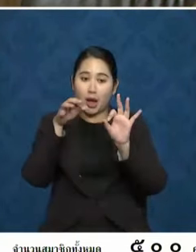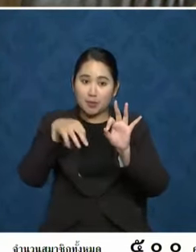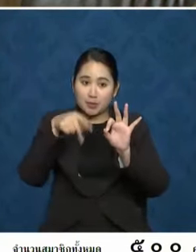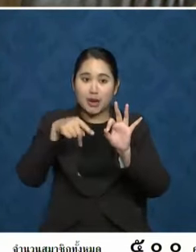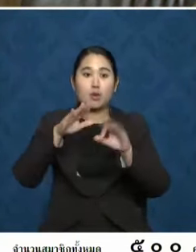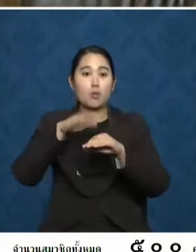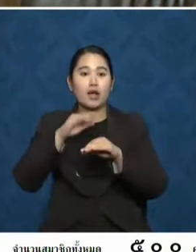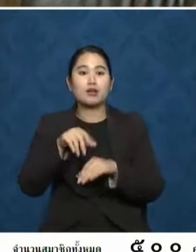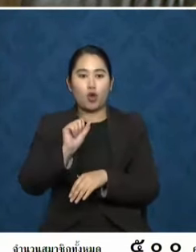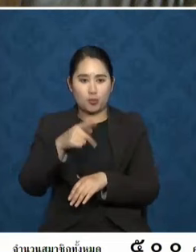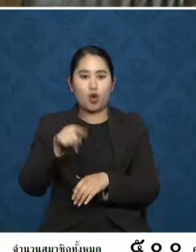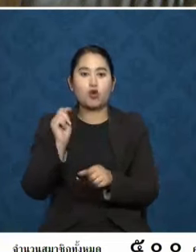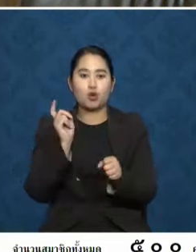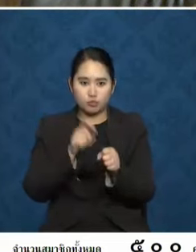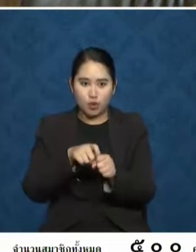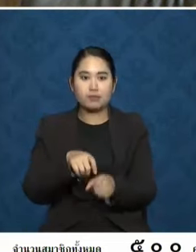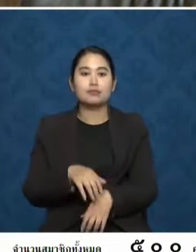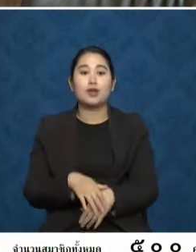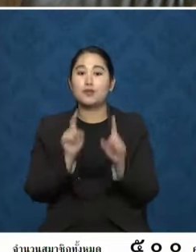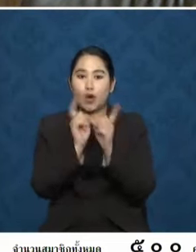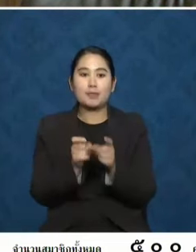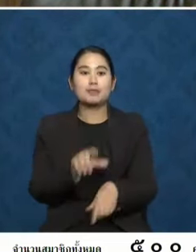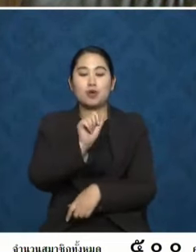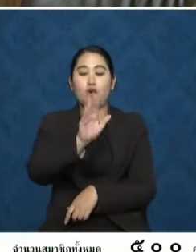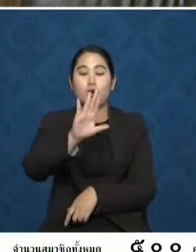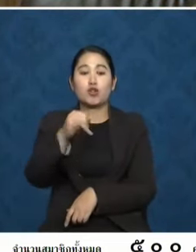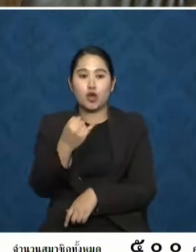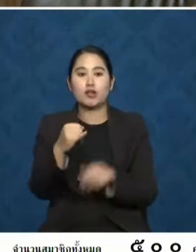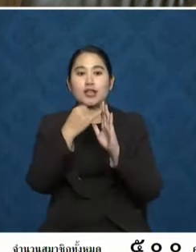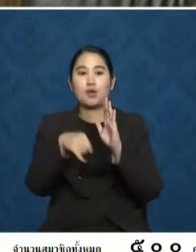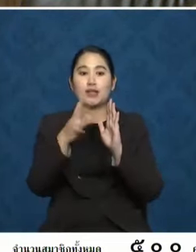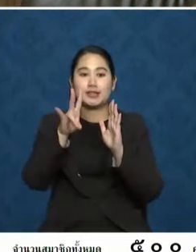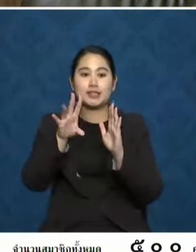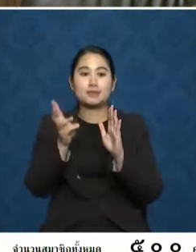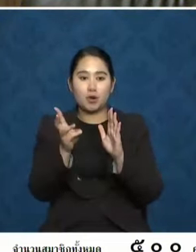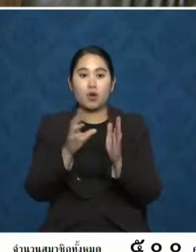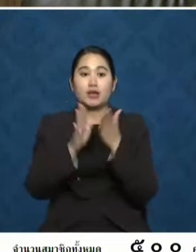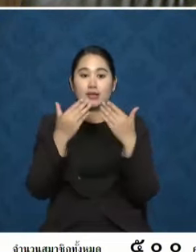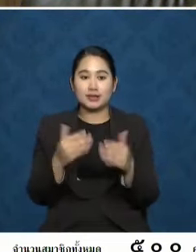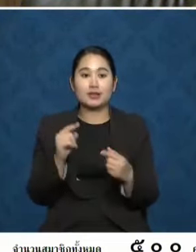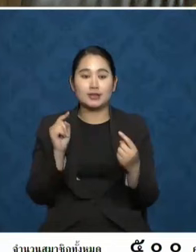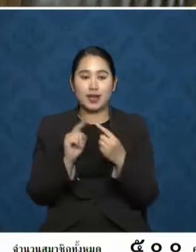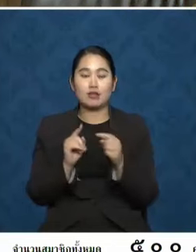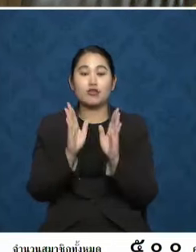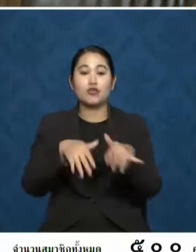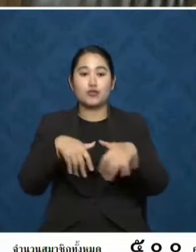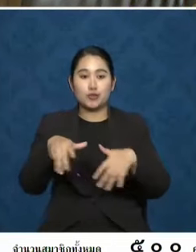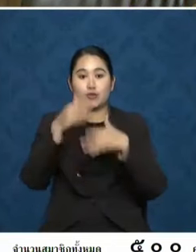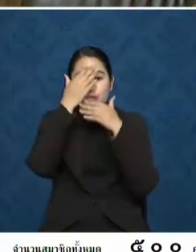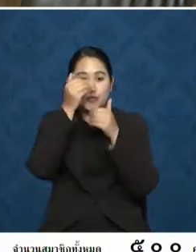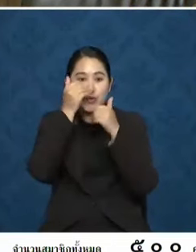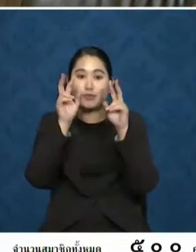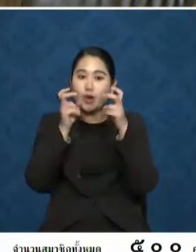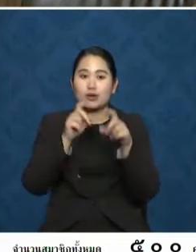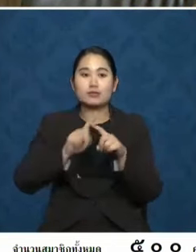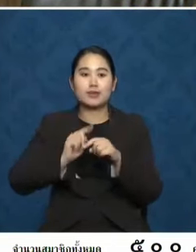องคกรปกคองสท้องทิน วเล็บอบอจ 76 จัหวัดแล้วก็มีประชากรที่สนใจเร